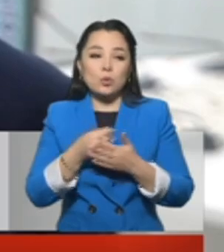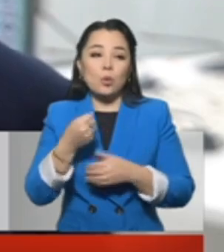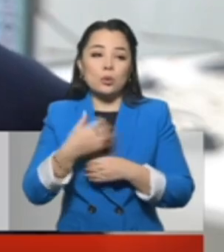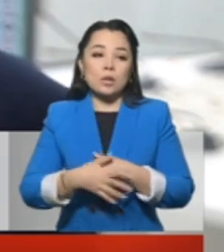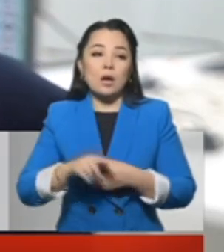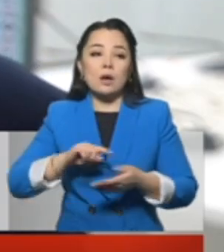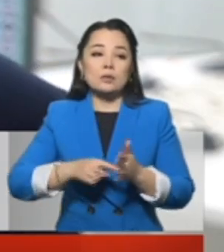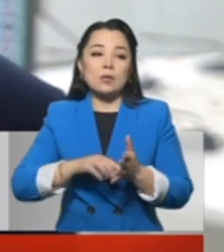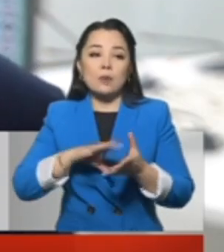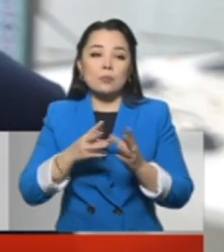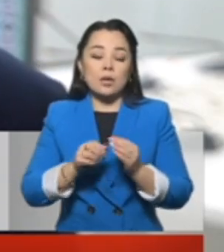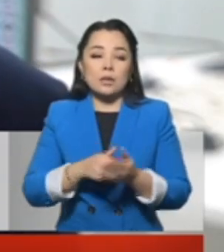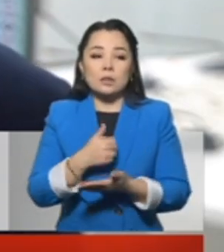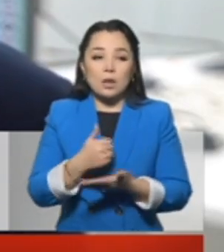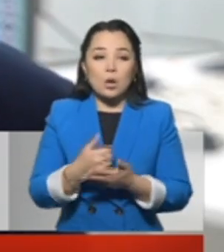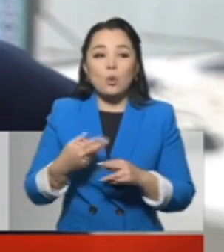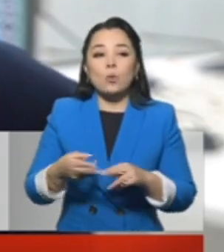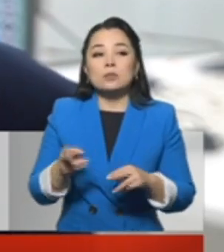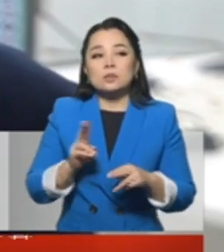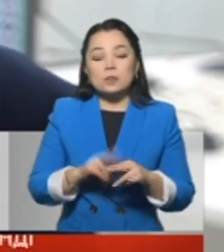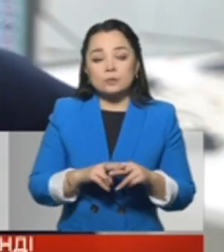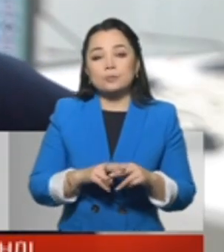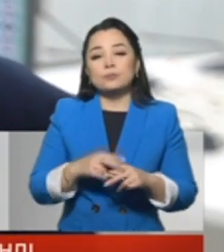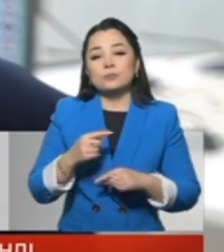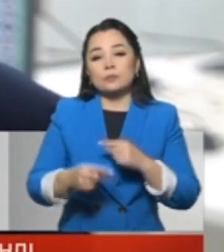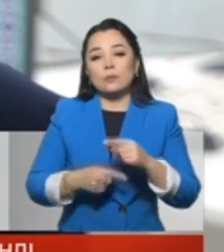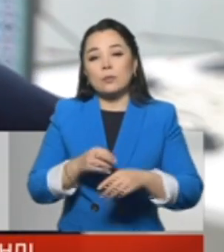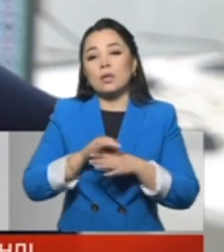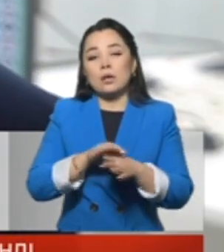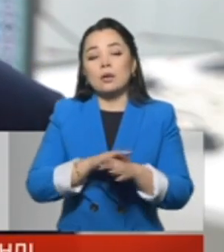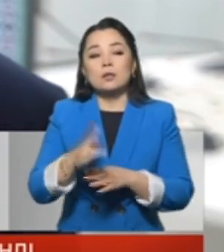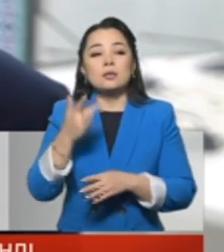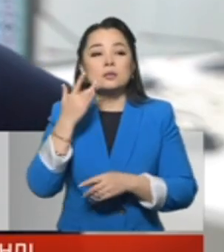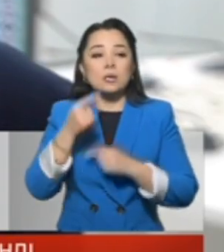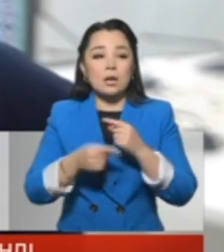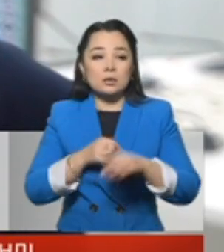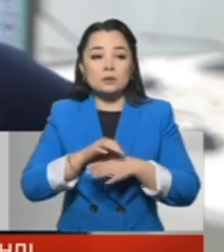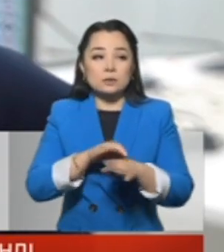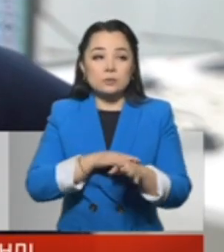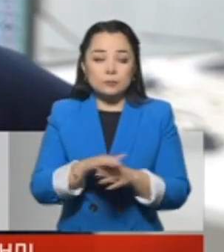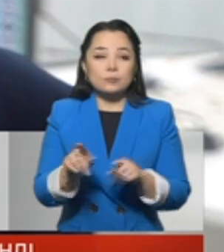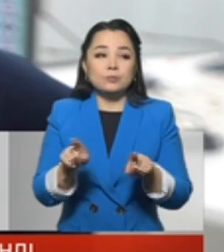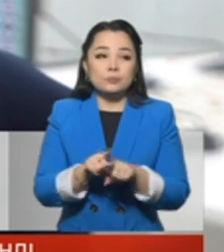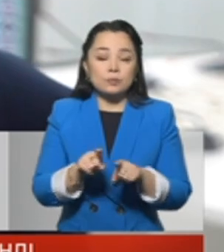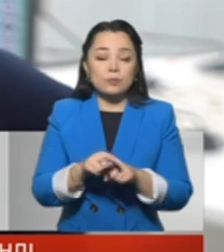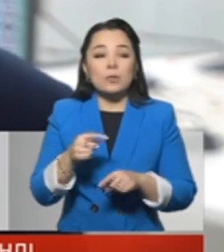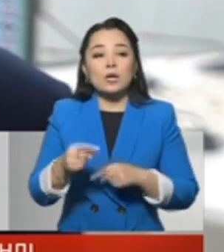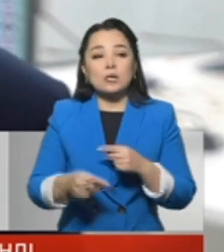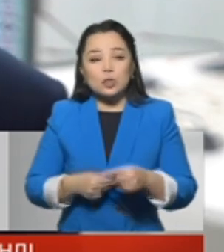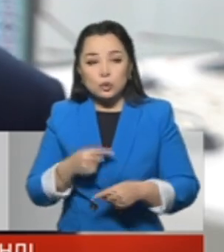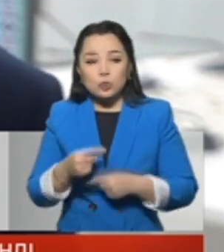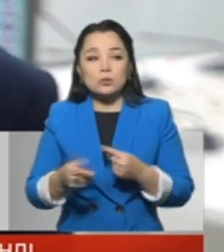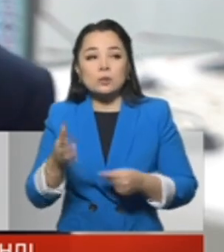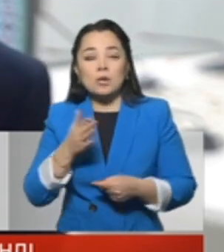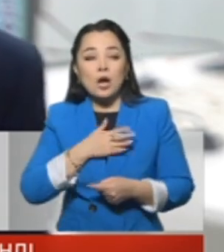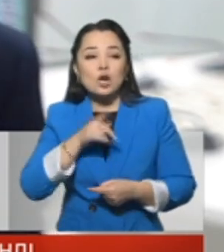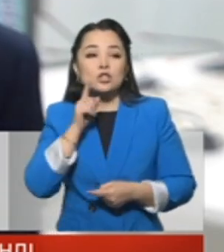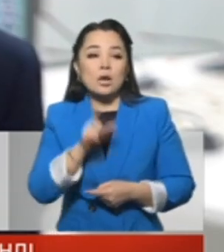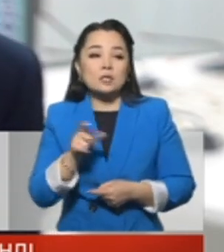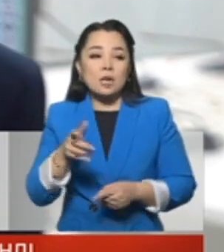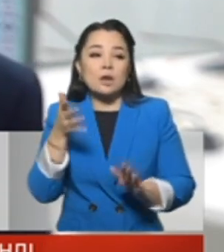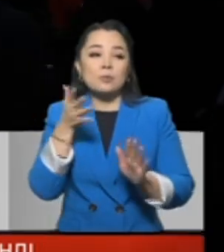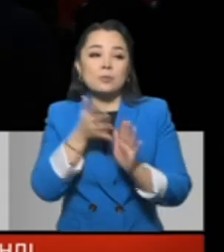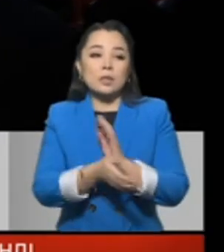негізгі мақсаты осы ата-бабамыздың әдет-ғұрпын, дәстүрін мынау жастардың